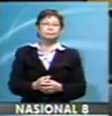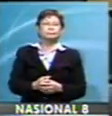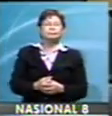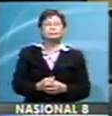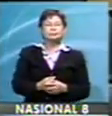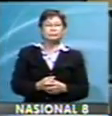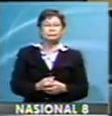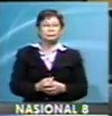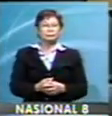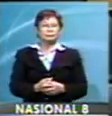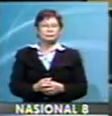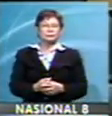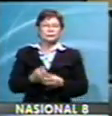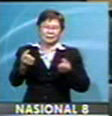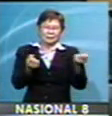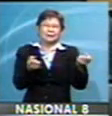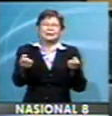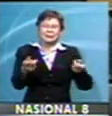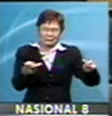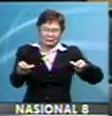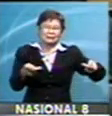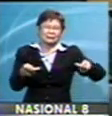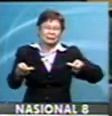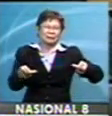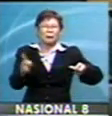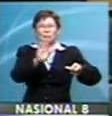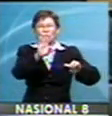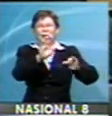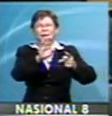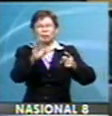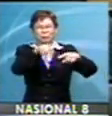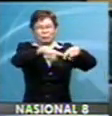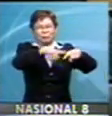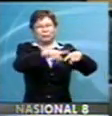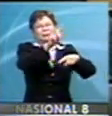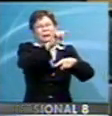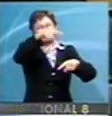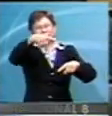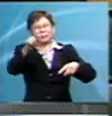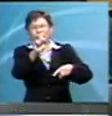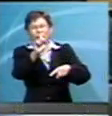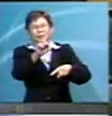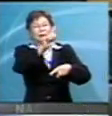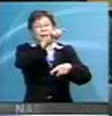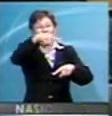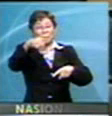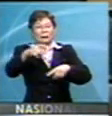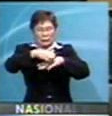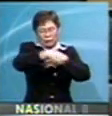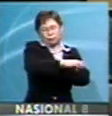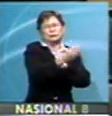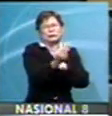Malaysia mengenai automotif ni ia bukan semata-mata tertakluk TPP ya sebenarnya eksport kereta kita ni sikit